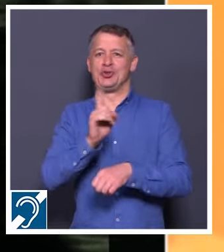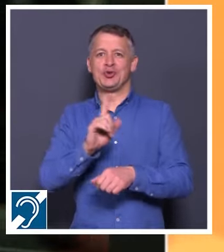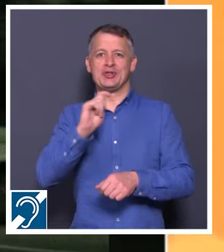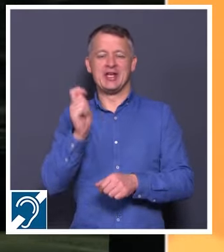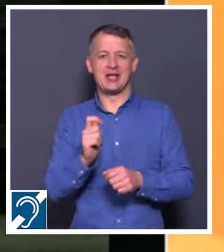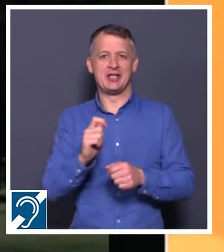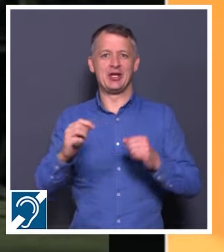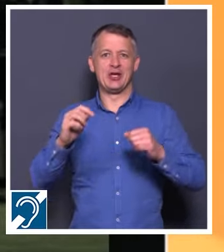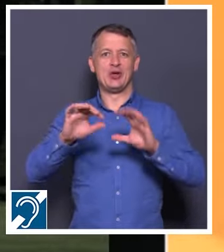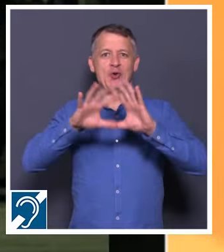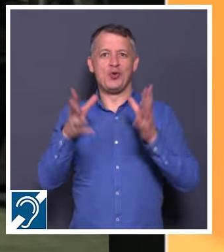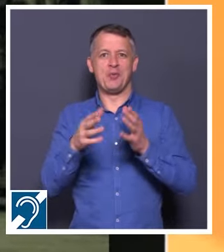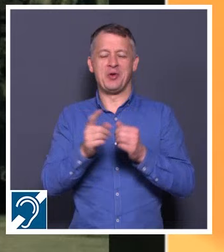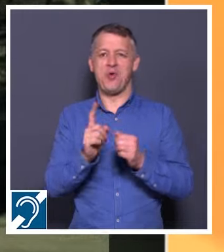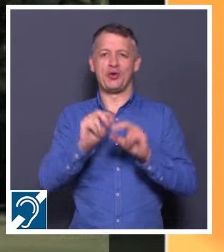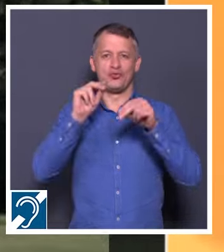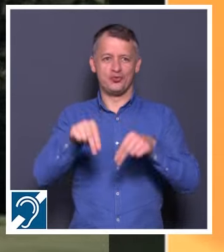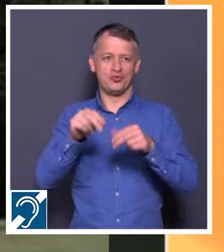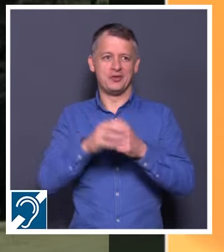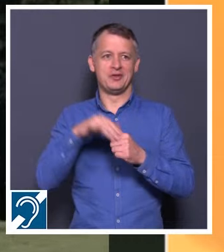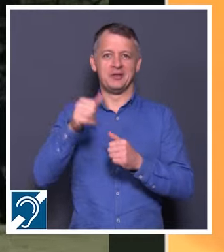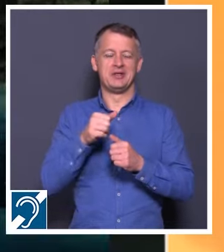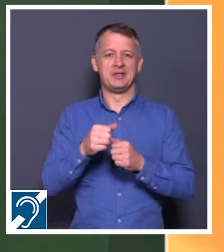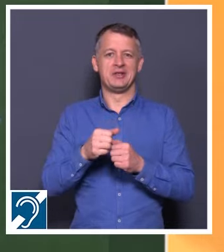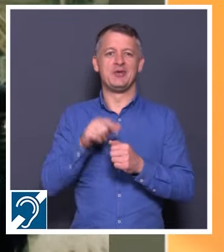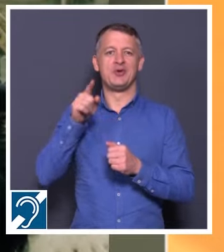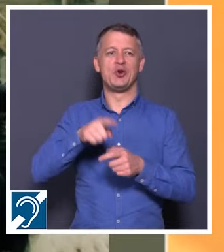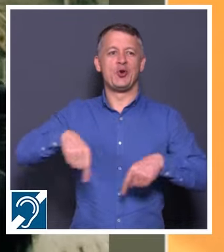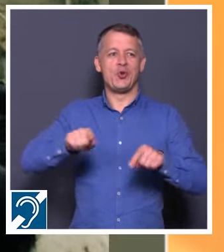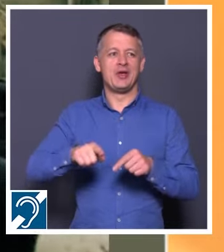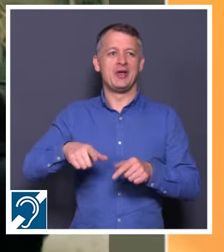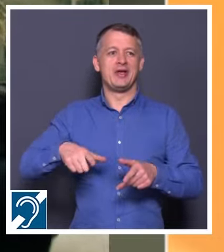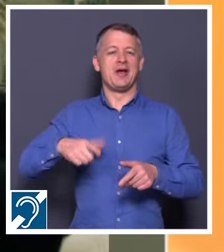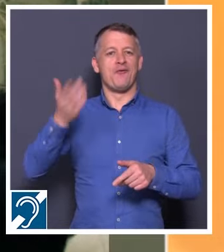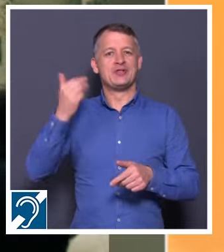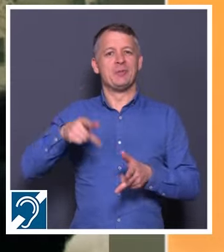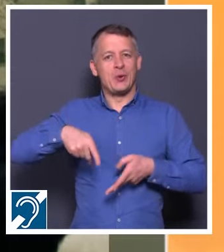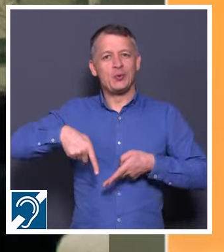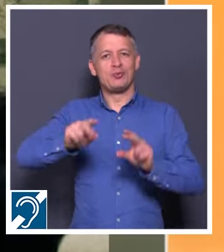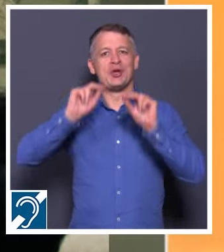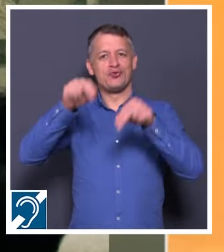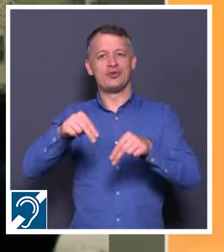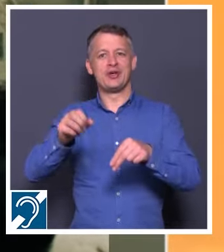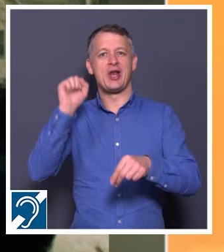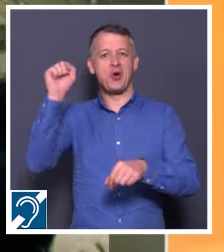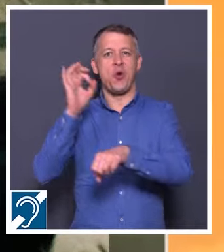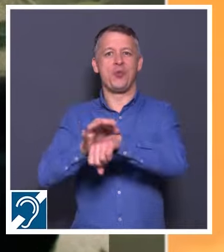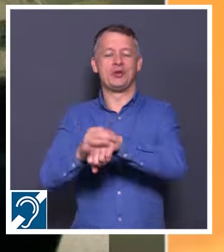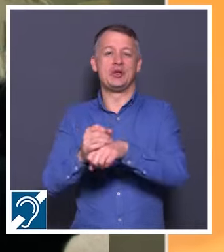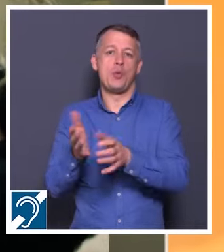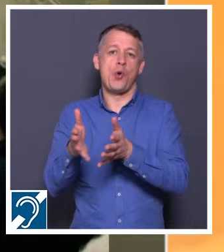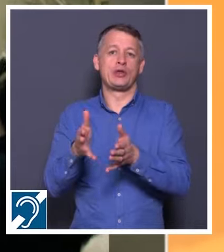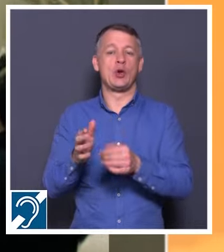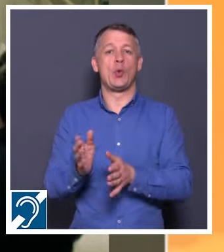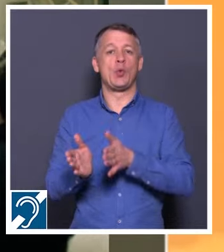măcar Coreea de Nord astăzi nu are pretenția că e în comunism, noi eram pe drumul spre comunism și poate că unii au nostalgia acestui